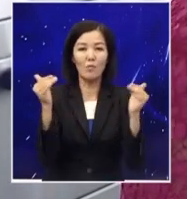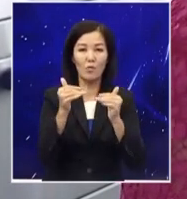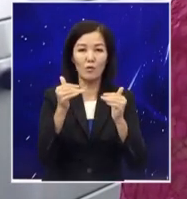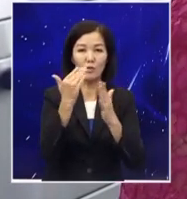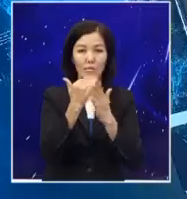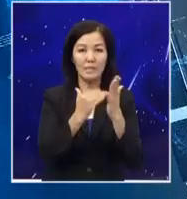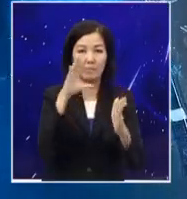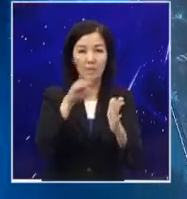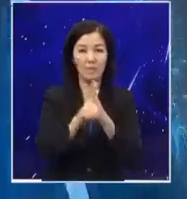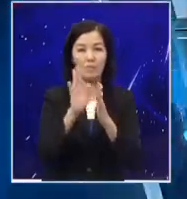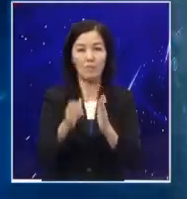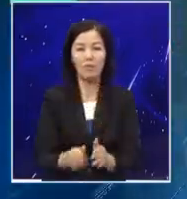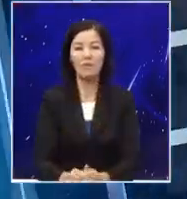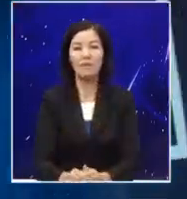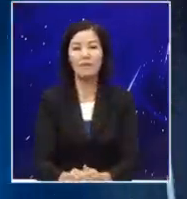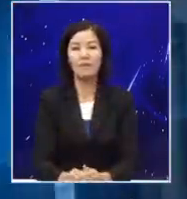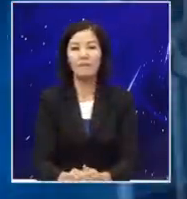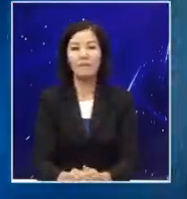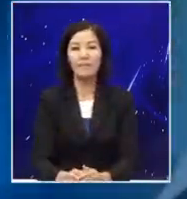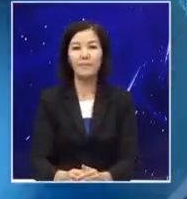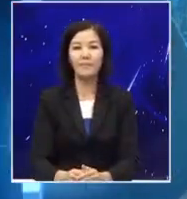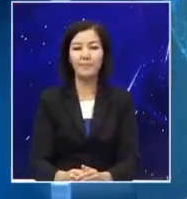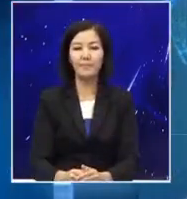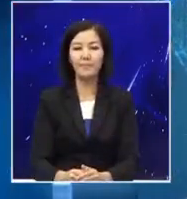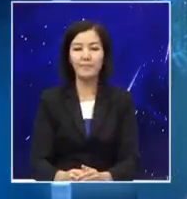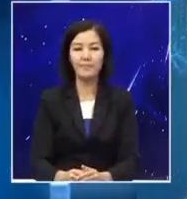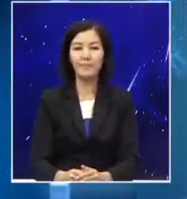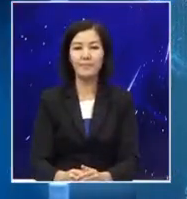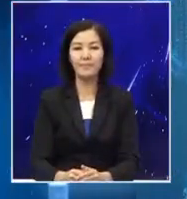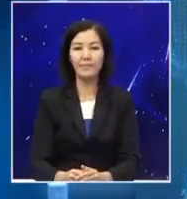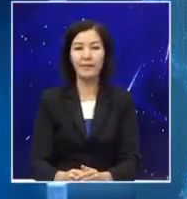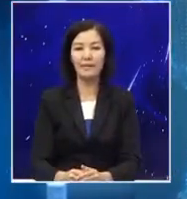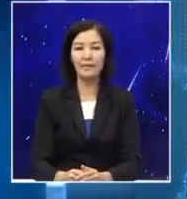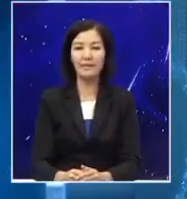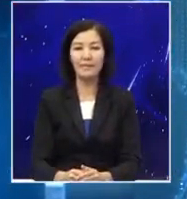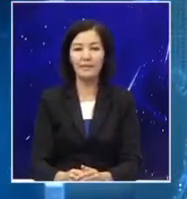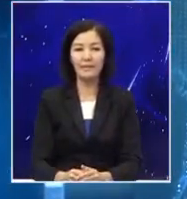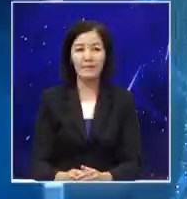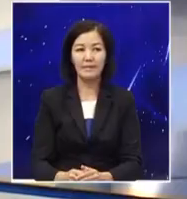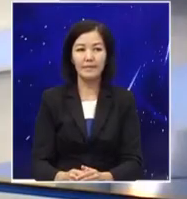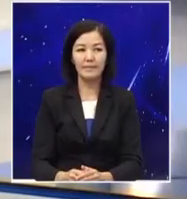отыр. Меруерт Қыдырбайқызы, Жайық Құрманбаев, Жетісу телеарнасы.